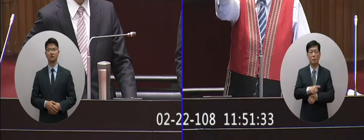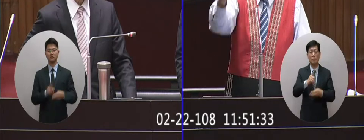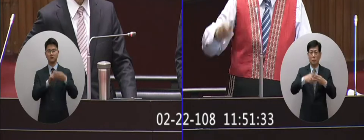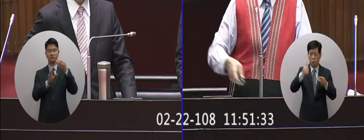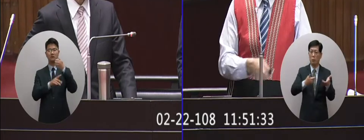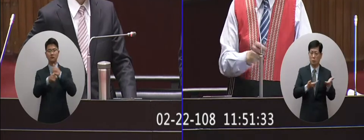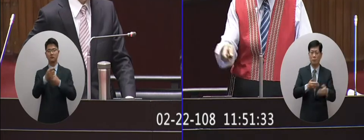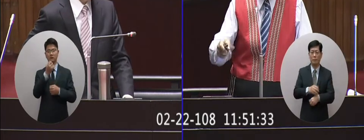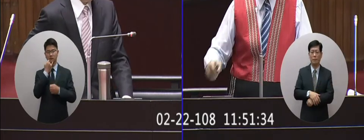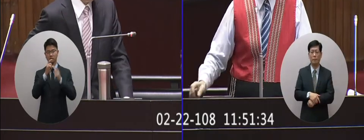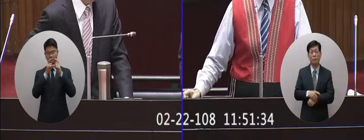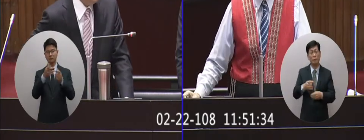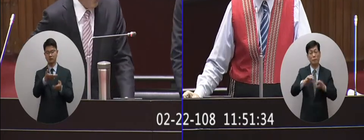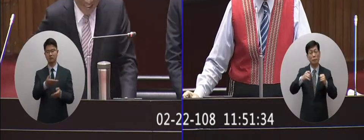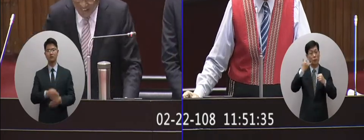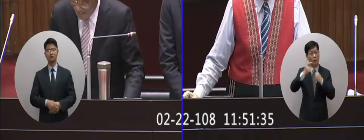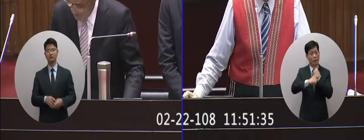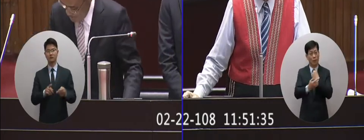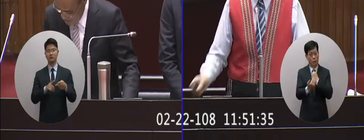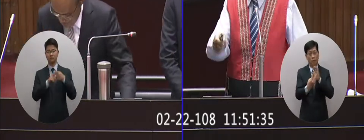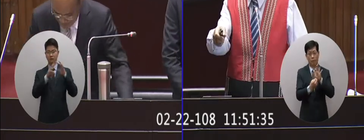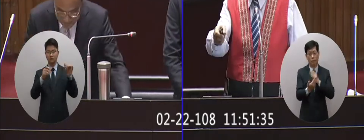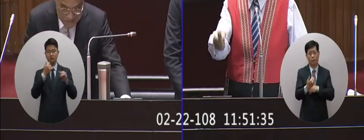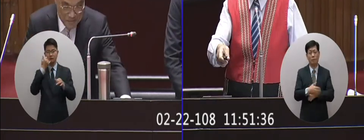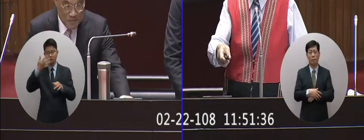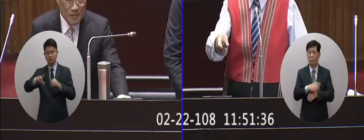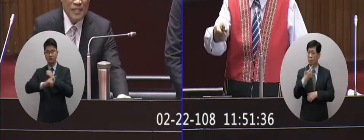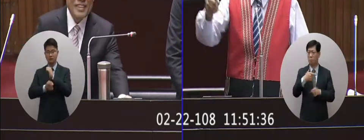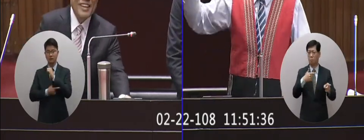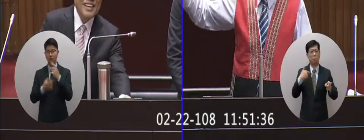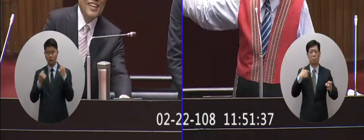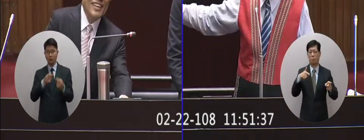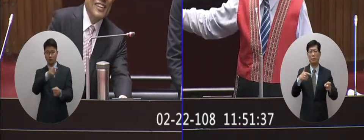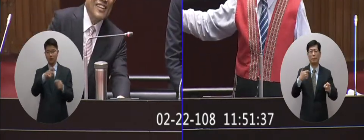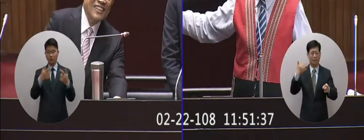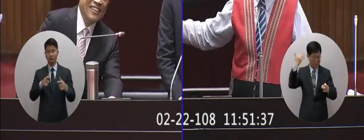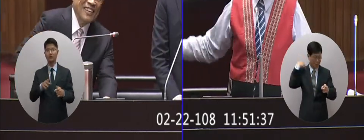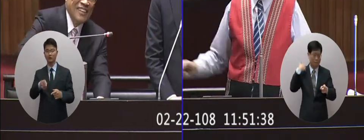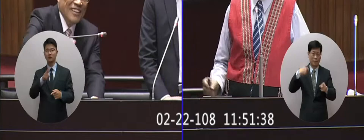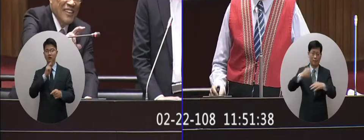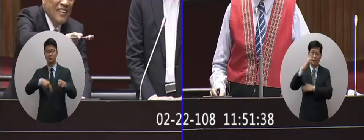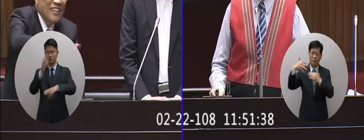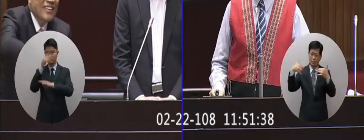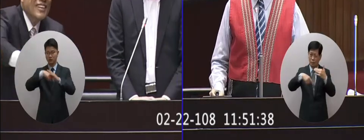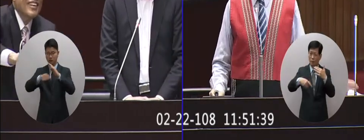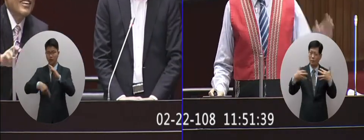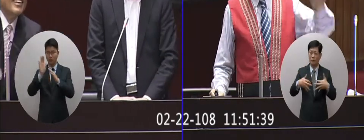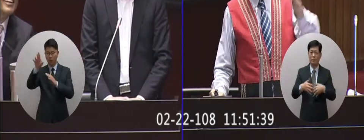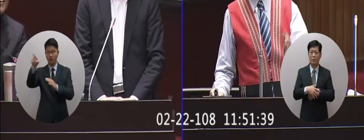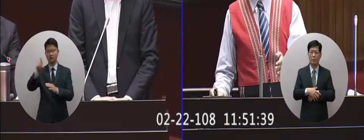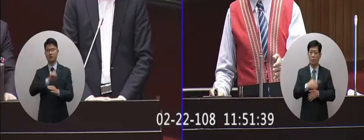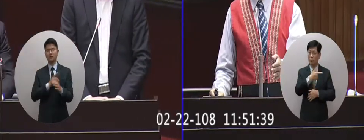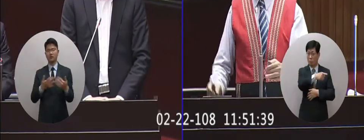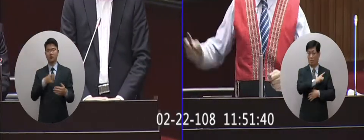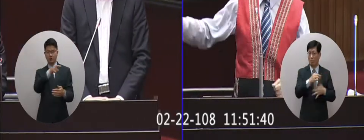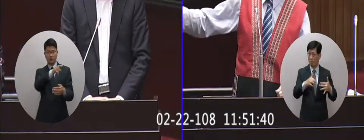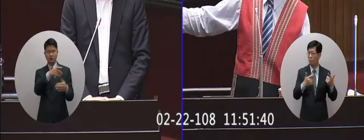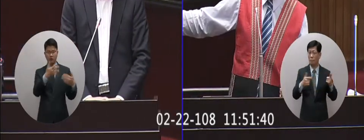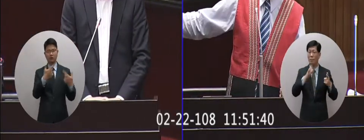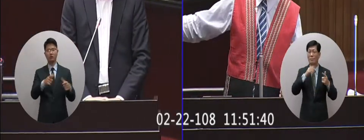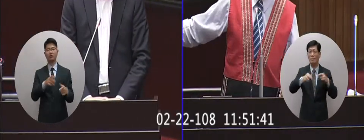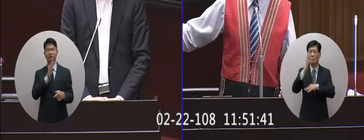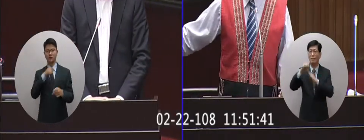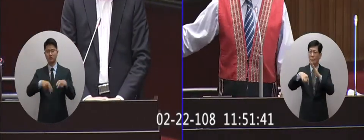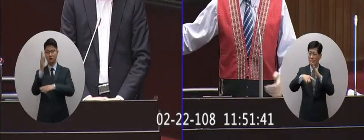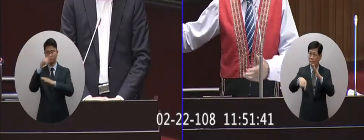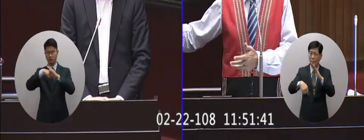要讲好，你说土海法，你说土海法，这本来不是你了，但是行政院的问题了。也不是你的问题，是行